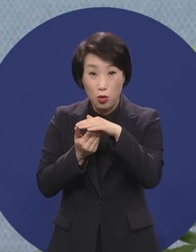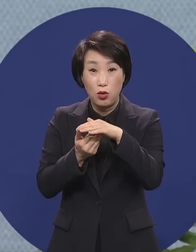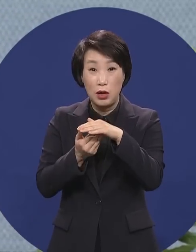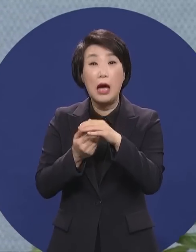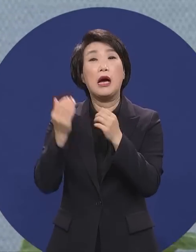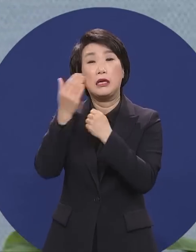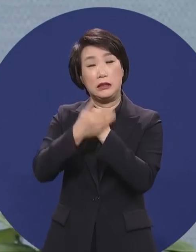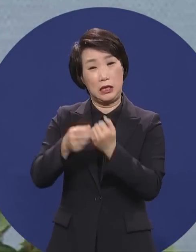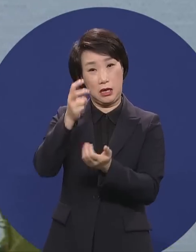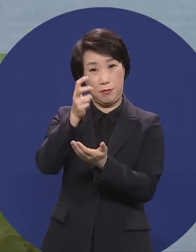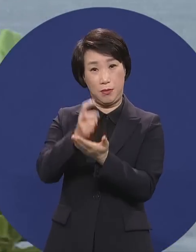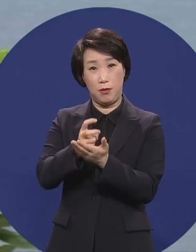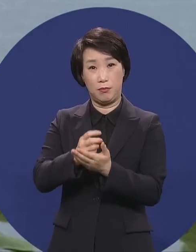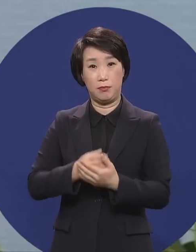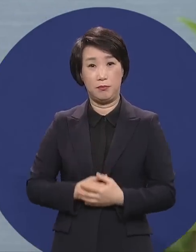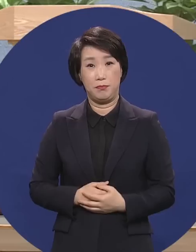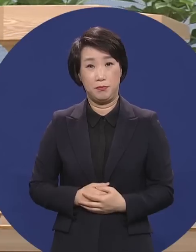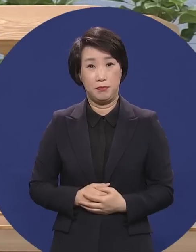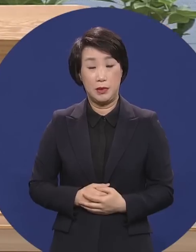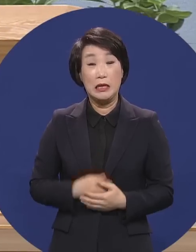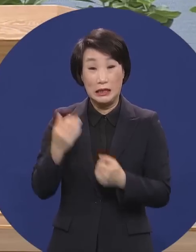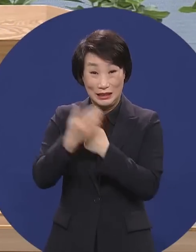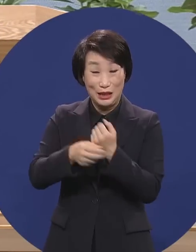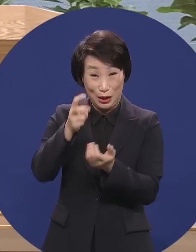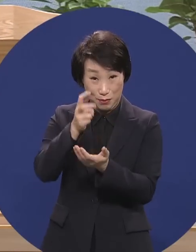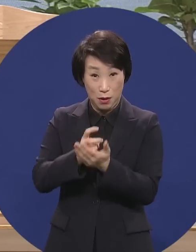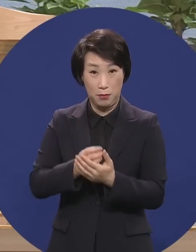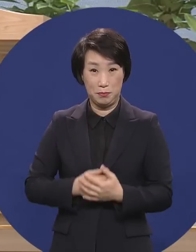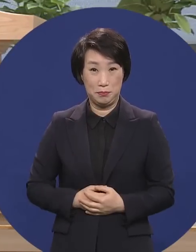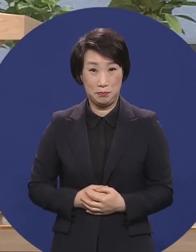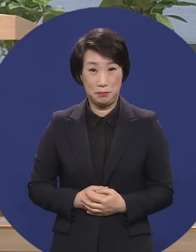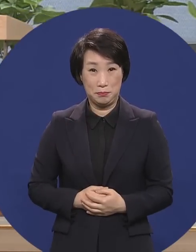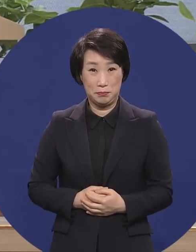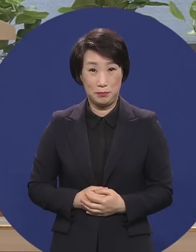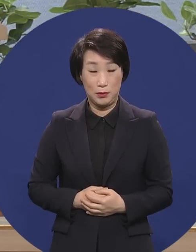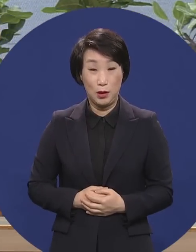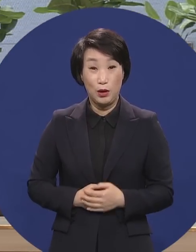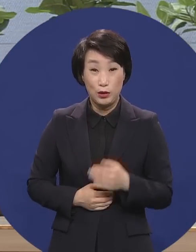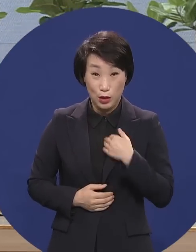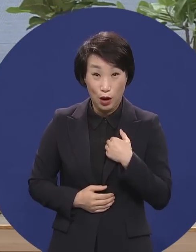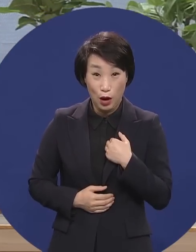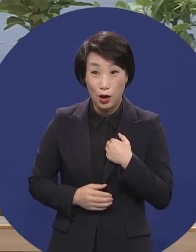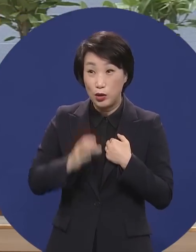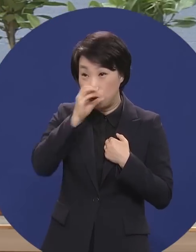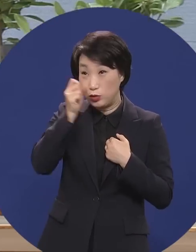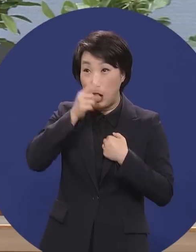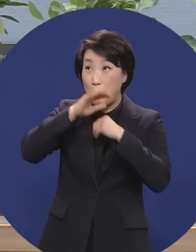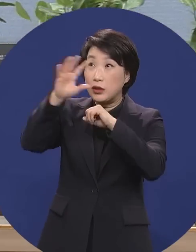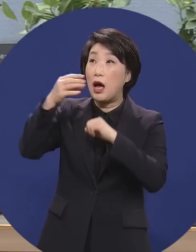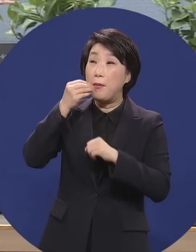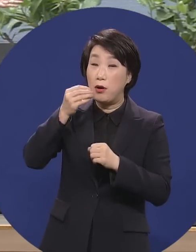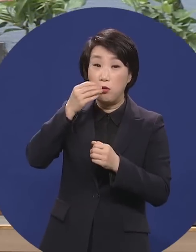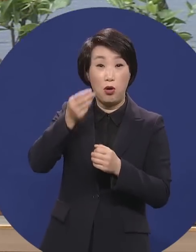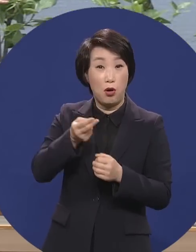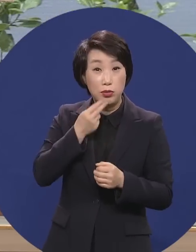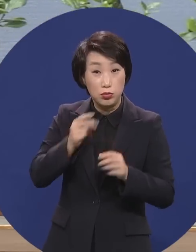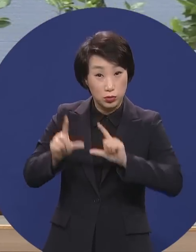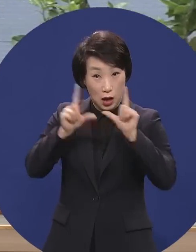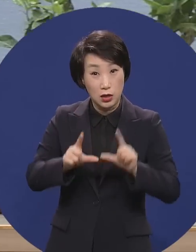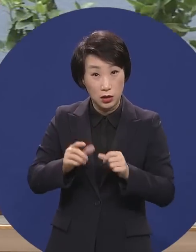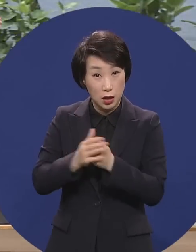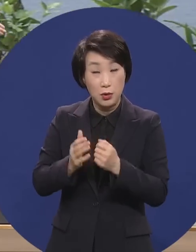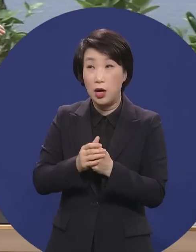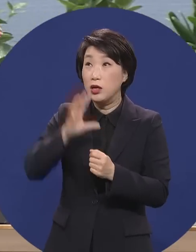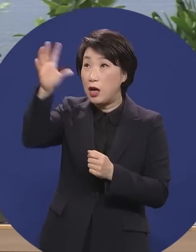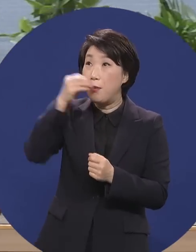최고의 은혜의 법입니다. 은혜의 법. 안 먹으면 사니까 먹지 마라.